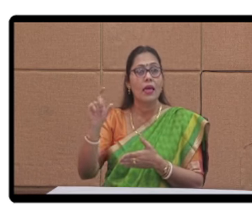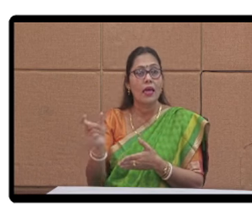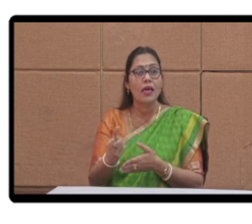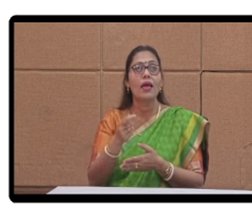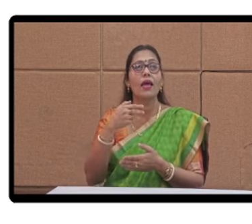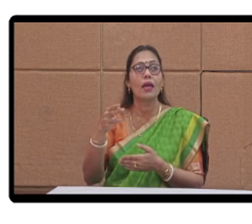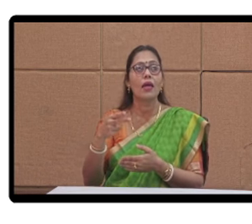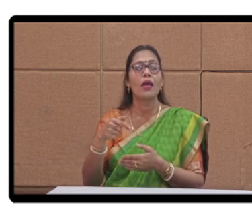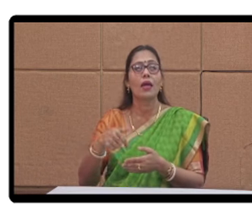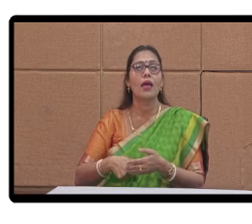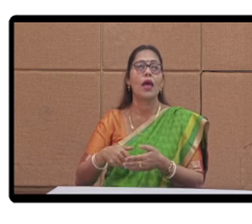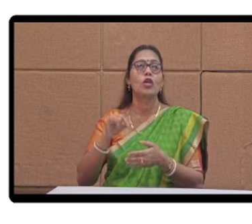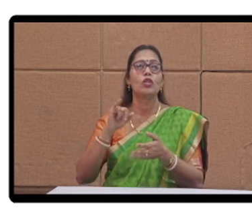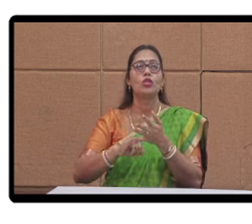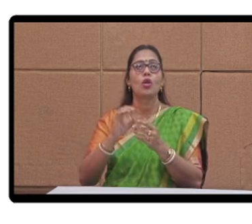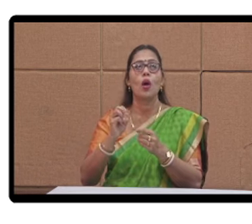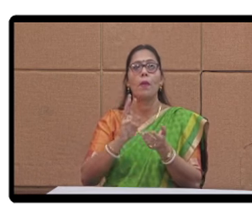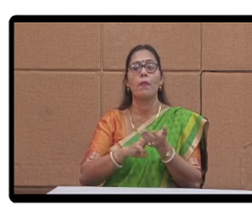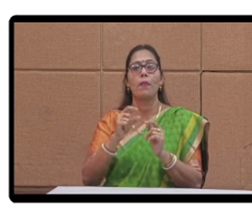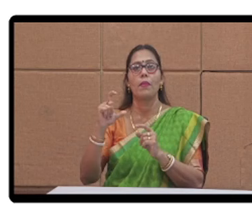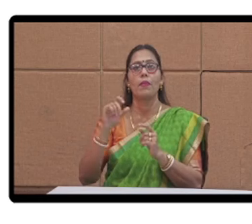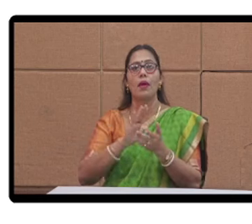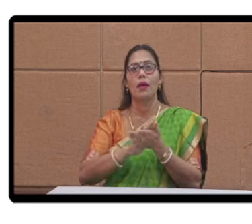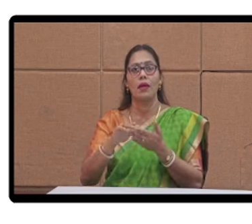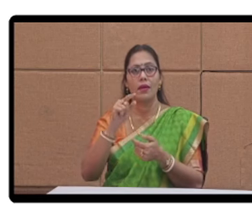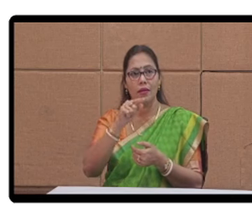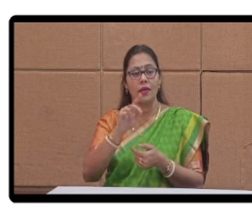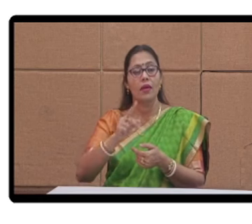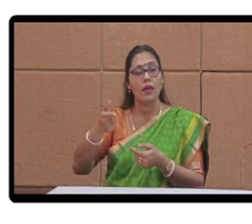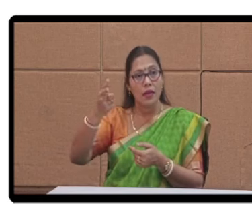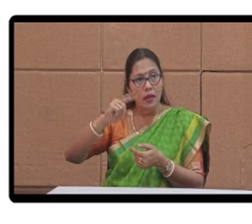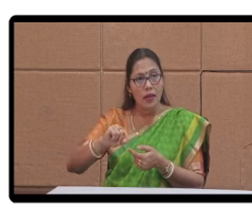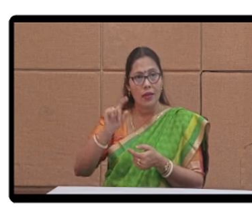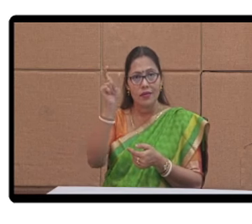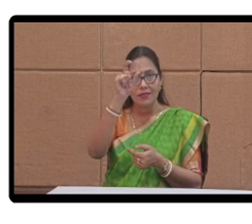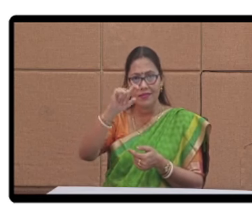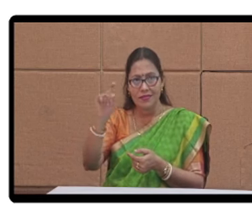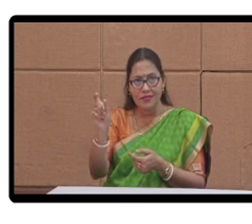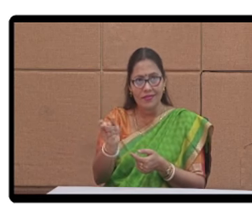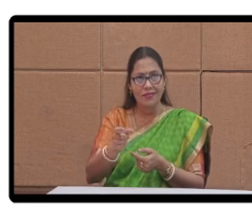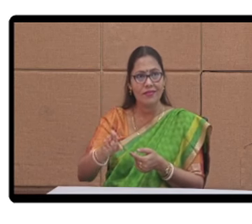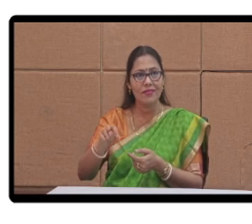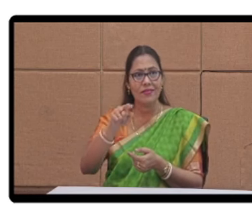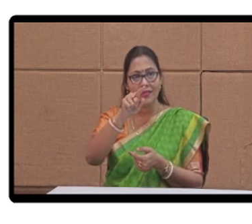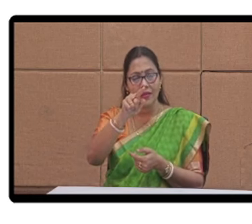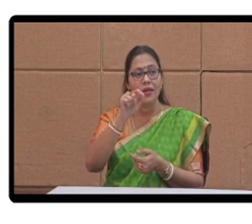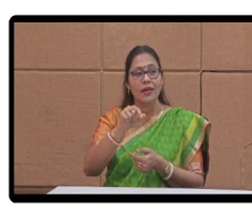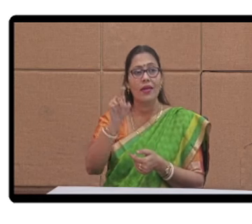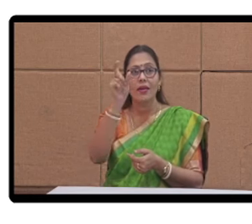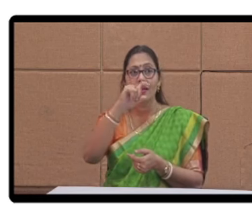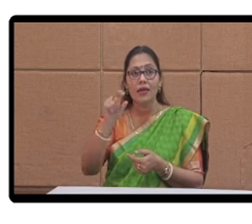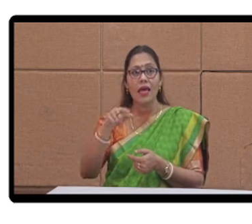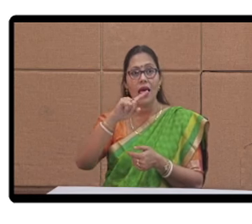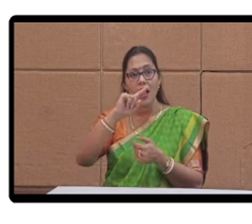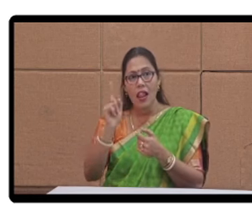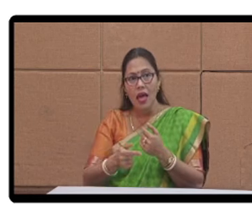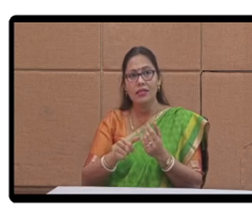নাম হলো পাকস্থলী ওই পাকস্থলীর পরেই নলটা একে বেঁকে একদম